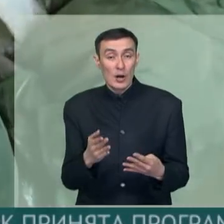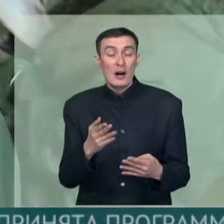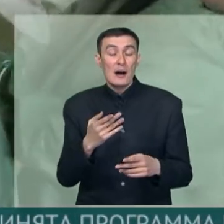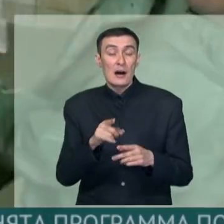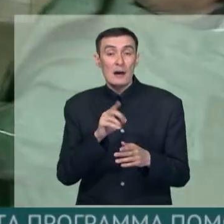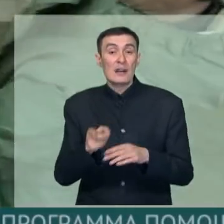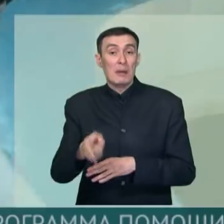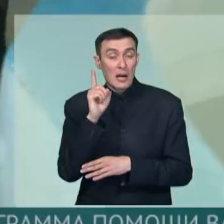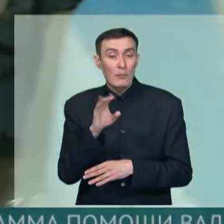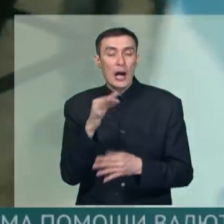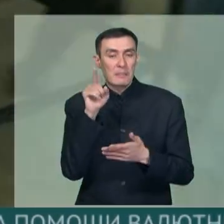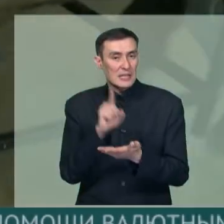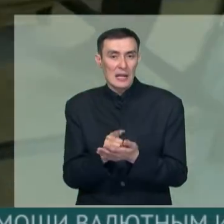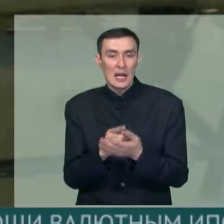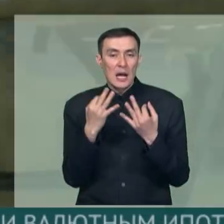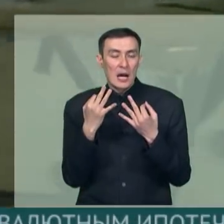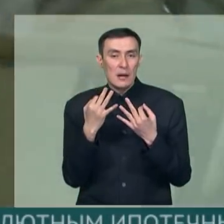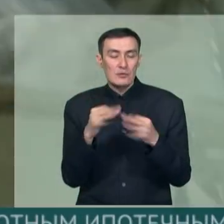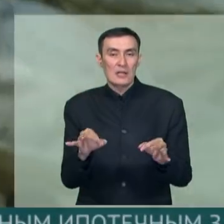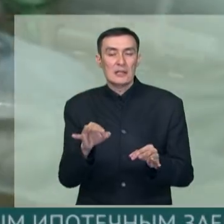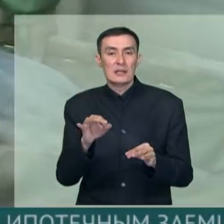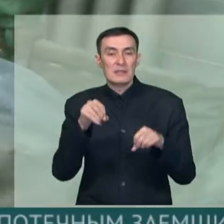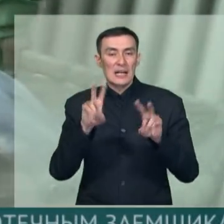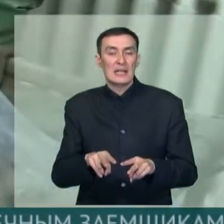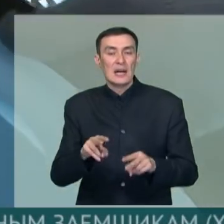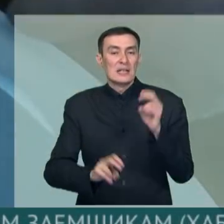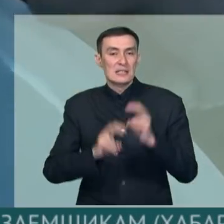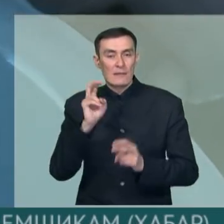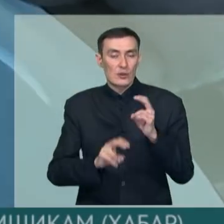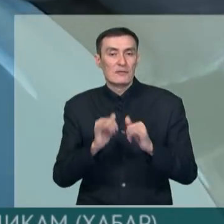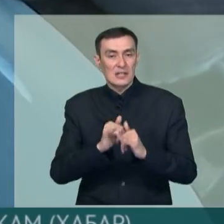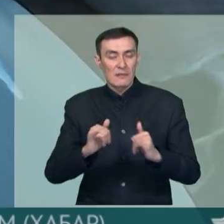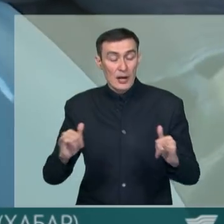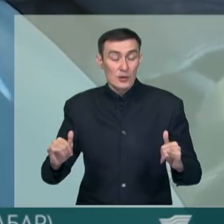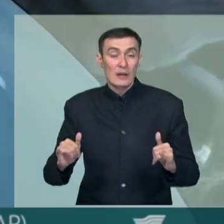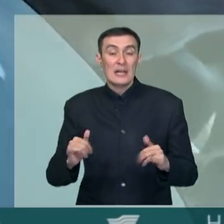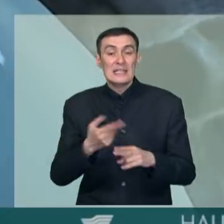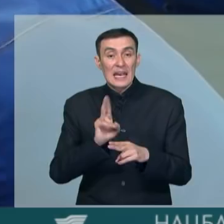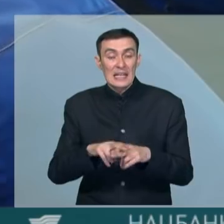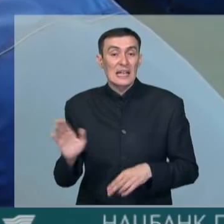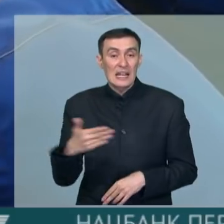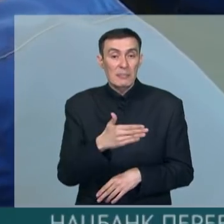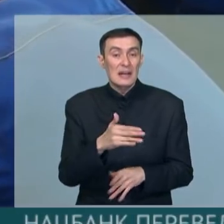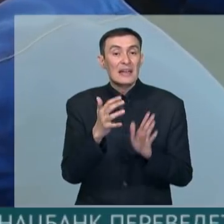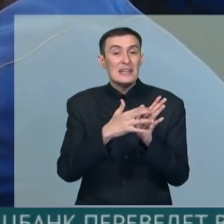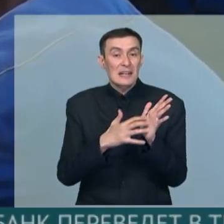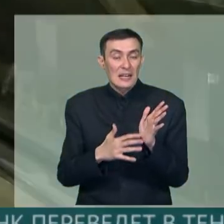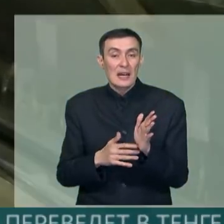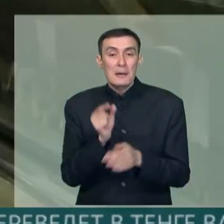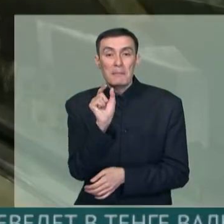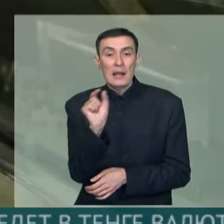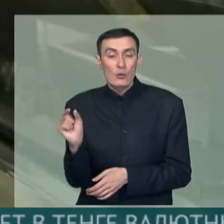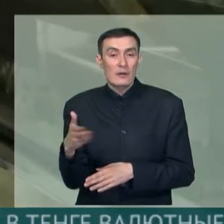попадаются в сети рыбаков, отправляются на два работающих в регионе рыборазводных завода. Из полученной от рыбы икры выращивают